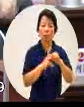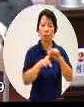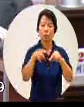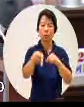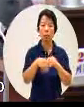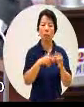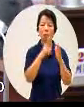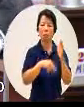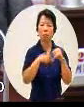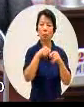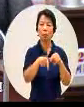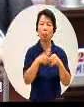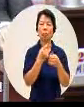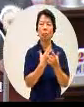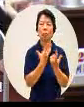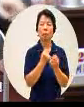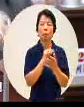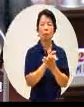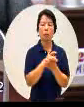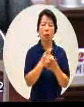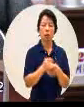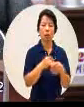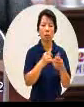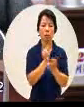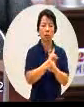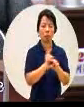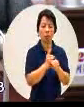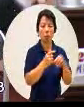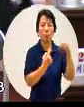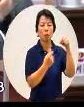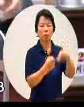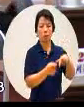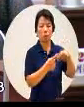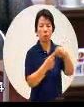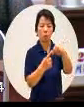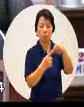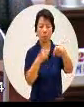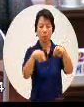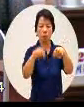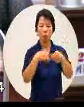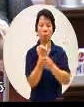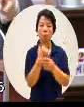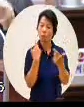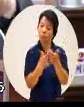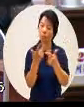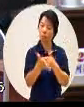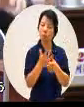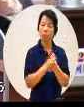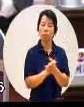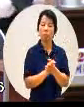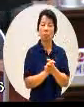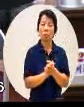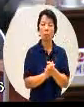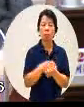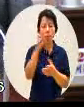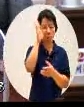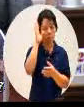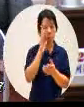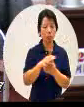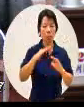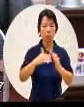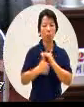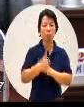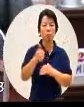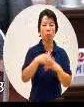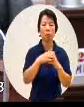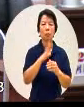這個計程車公車化是不是適當?你請回答一下胡志強是不是他就是把他原來證監